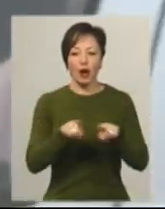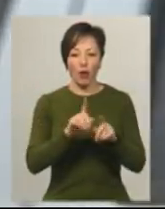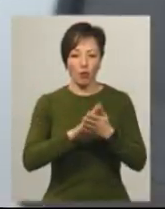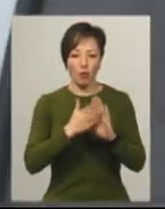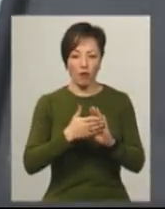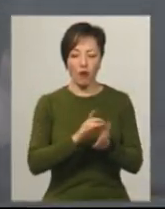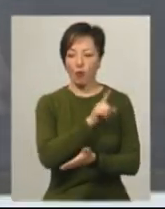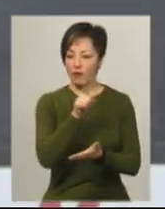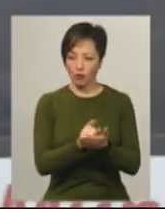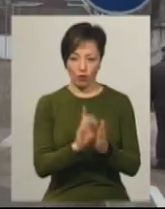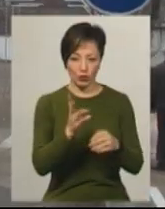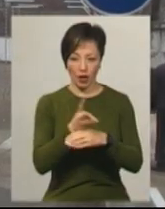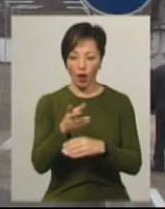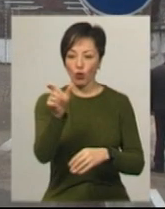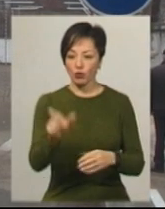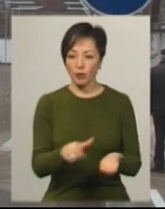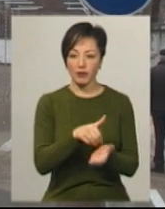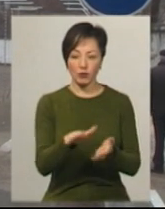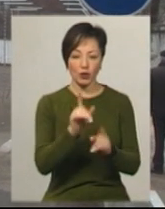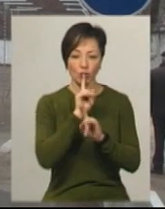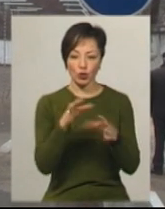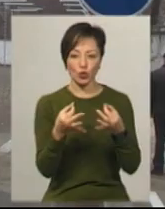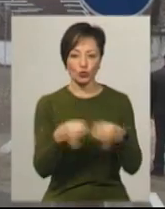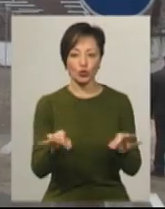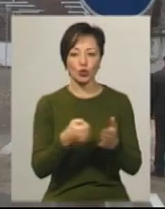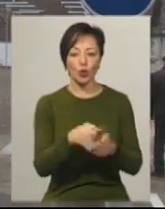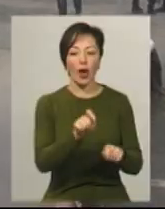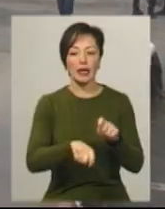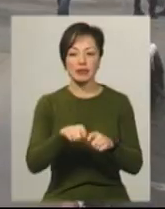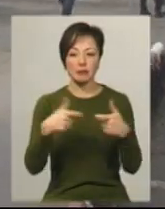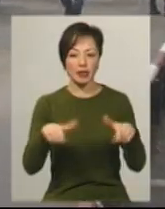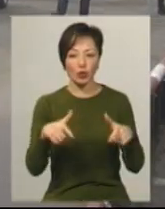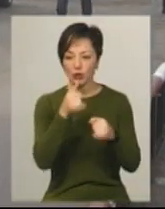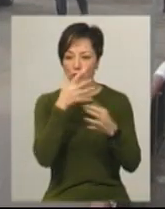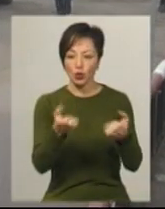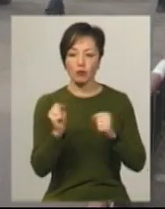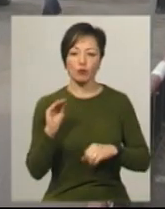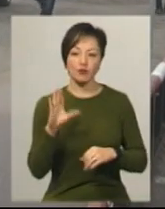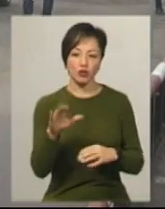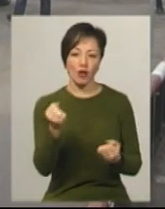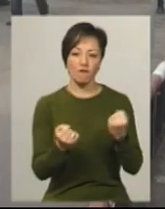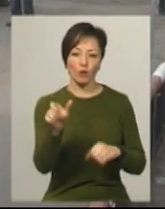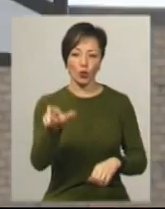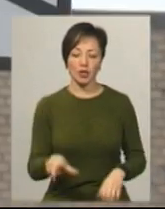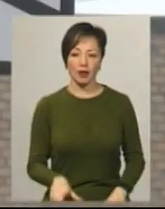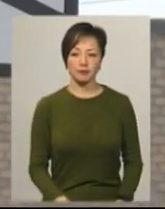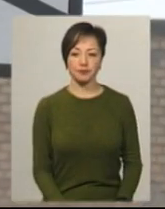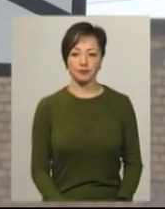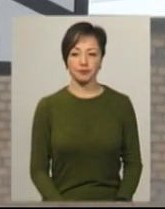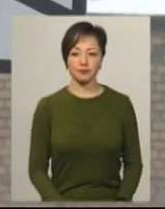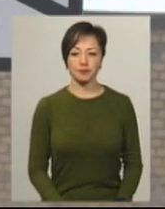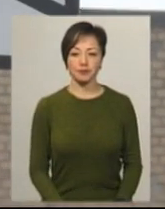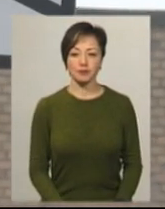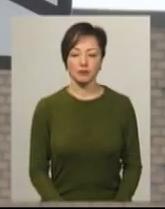умова буде обов'язковою. Якщо особа відмовиться, вона не буде допущена до іспиту та не зможе отримати посвідчення водія. Катерина Шевчук, Іван Мовчан,